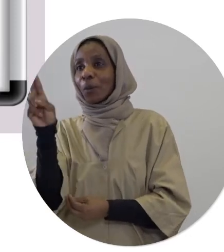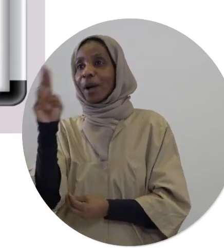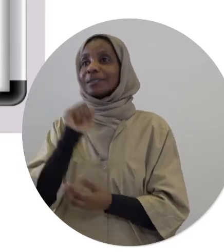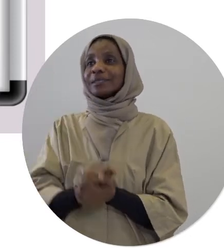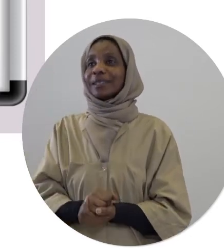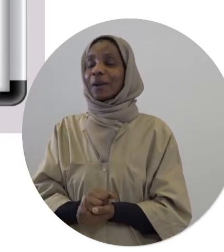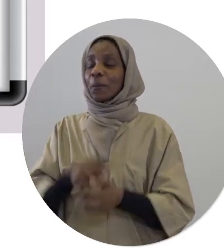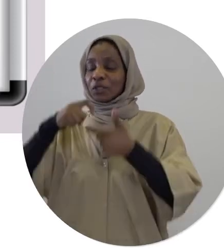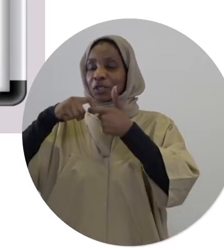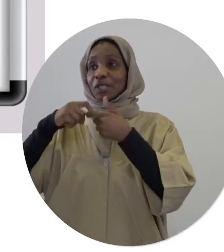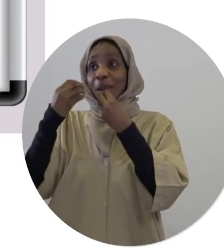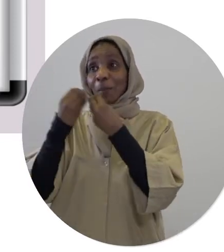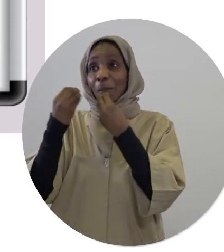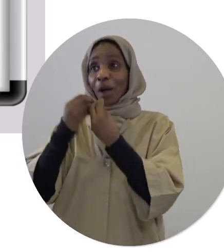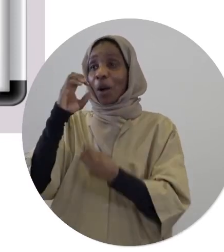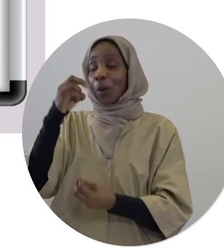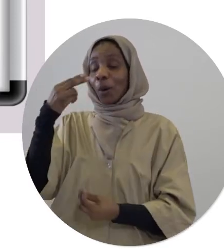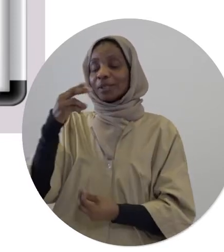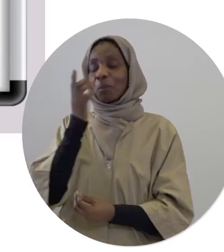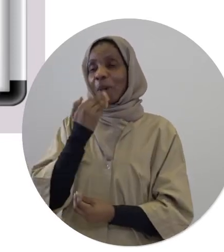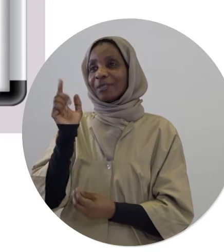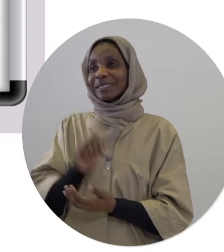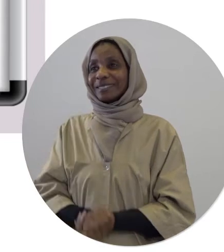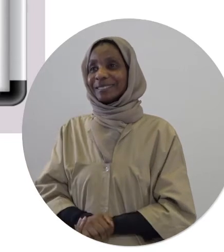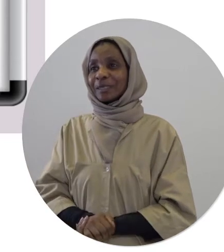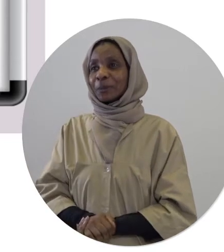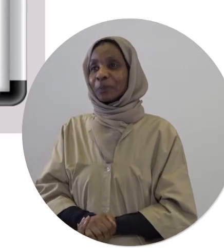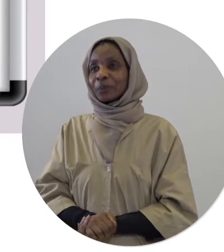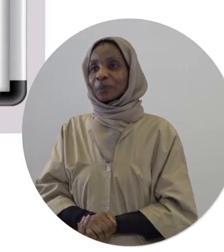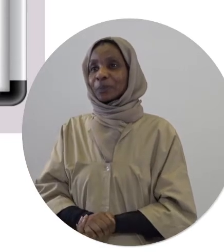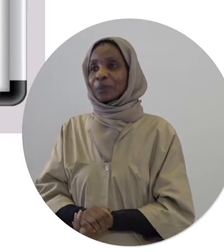الأروماتية بعدم الاتصال المباشر بينهما.